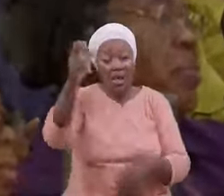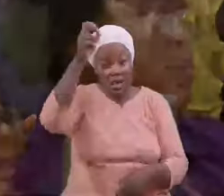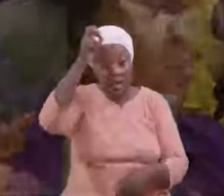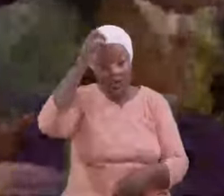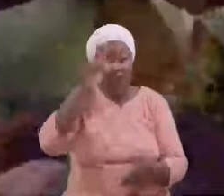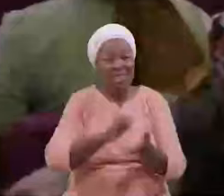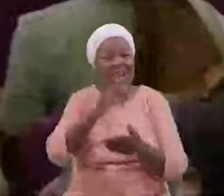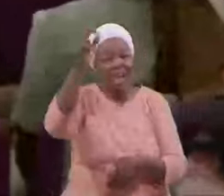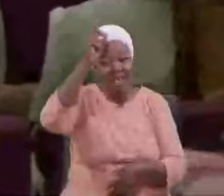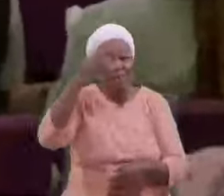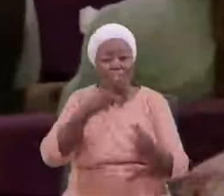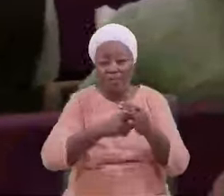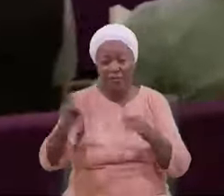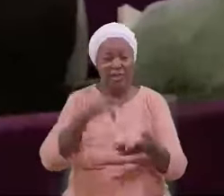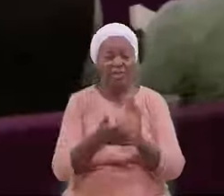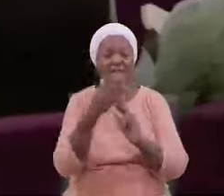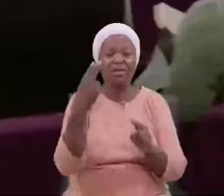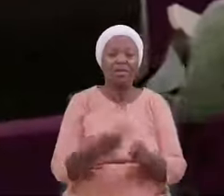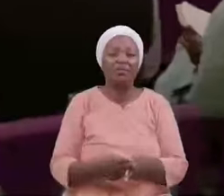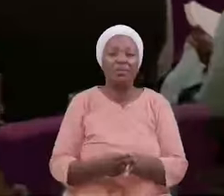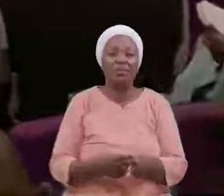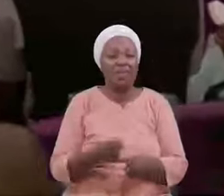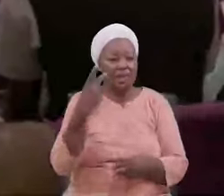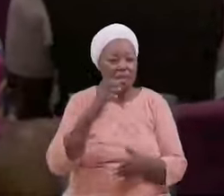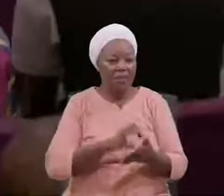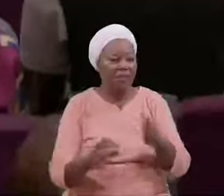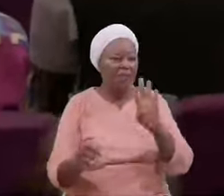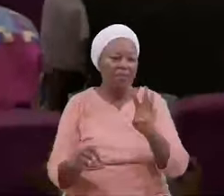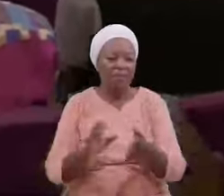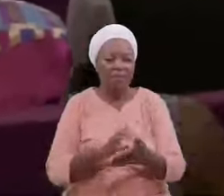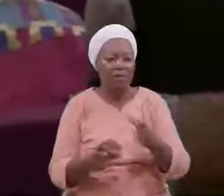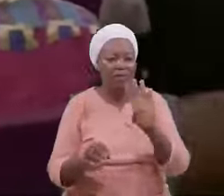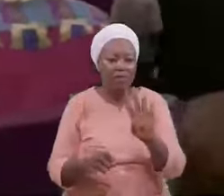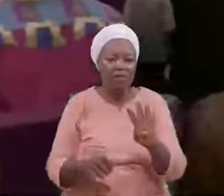fuir. Vois le verset 4.